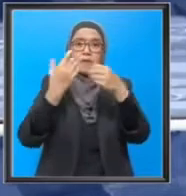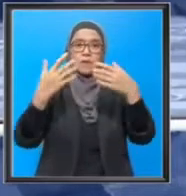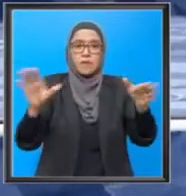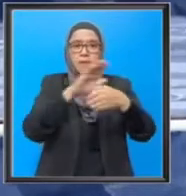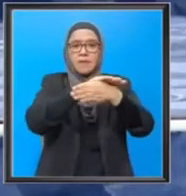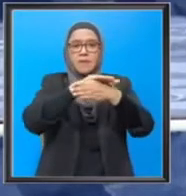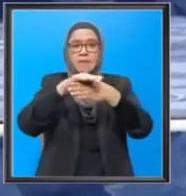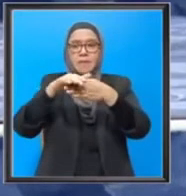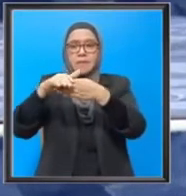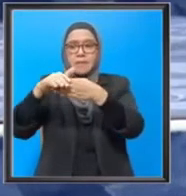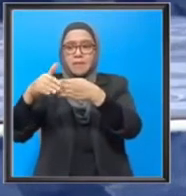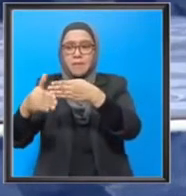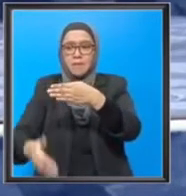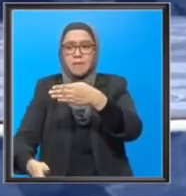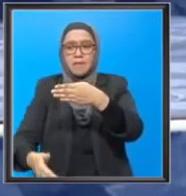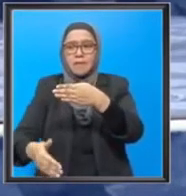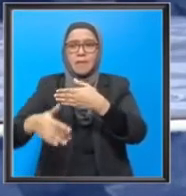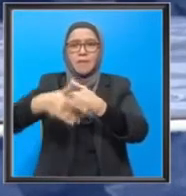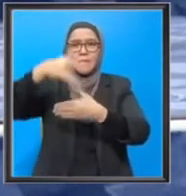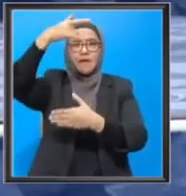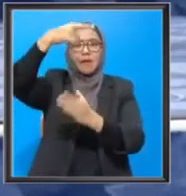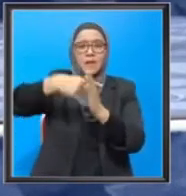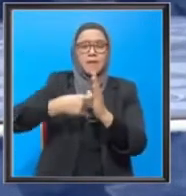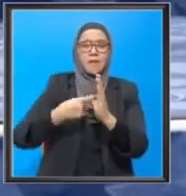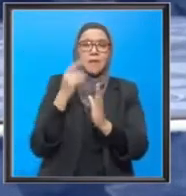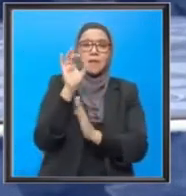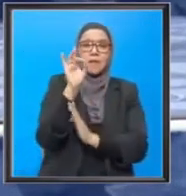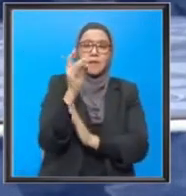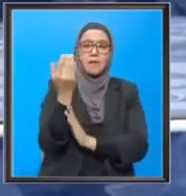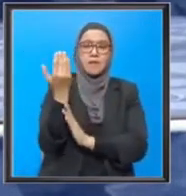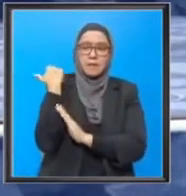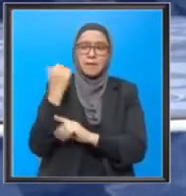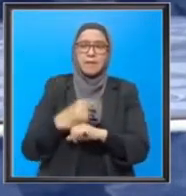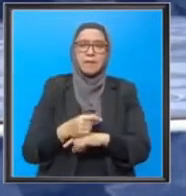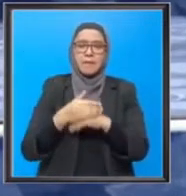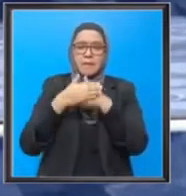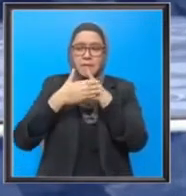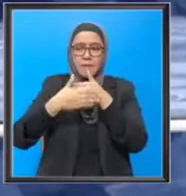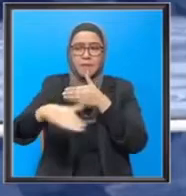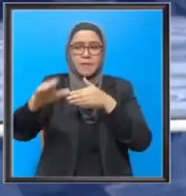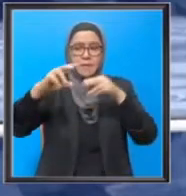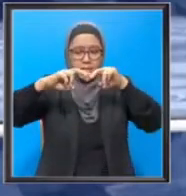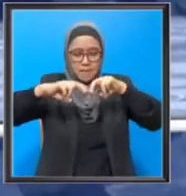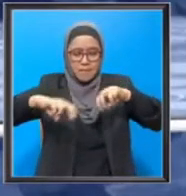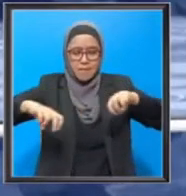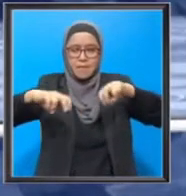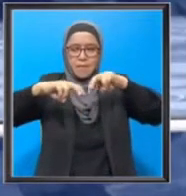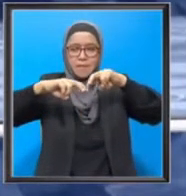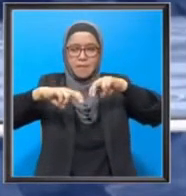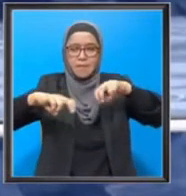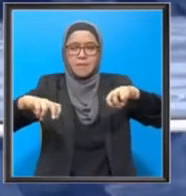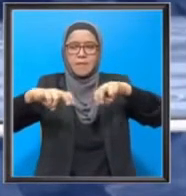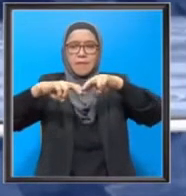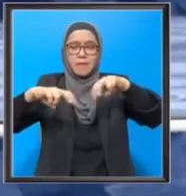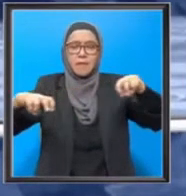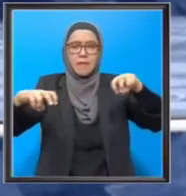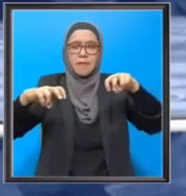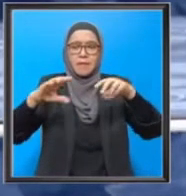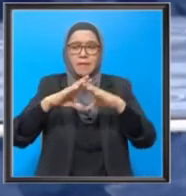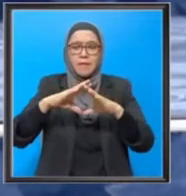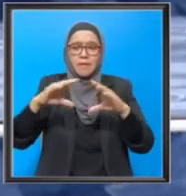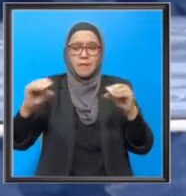pada awal bulan ogos yang lalu sebaik saja kajian selesai sebuah laporan